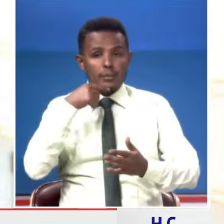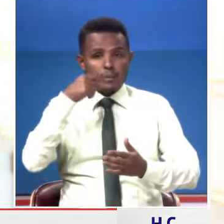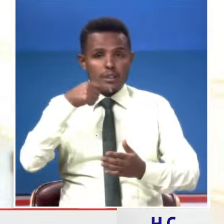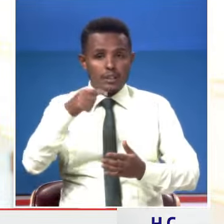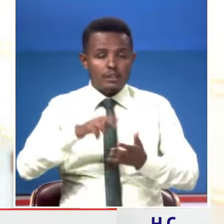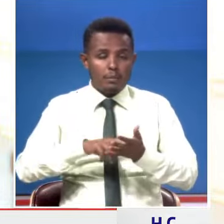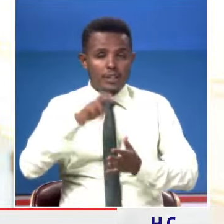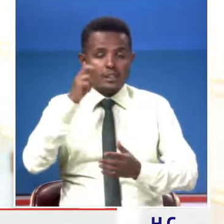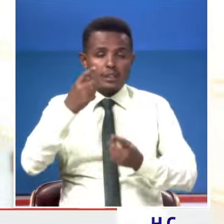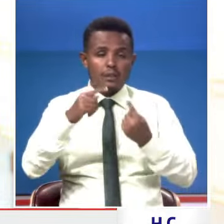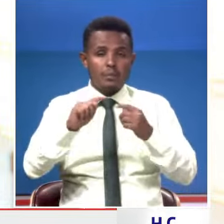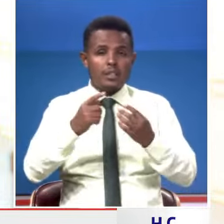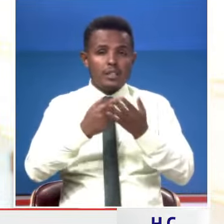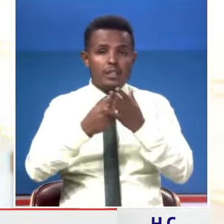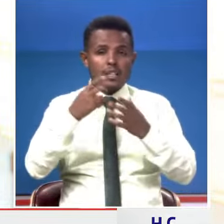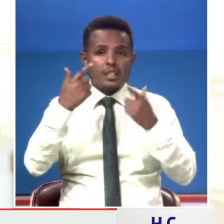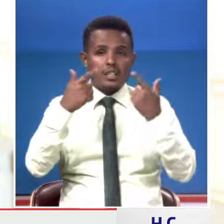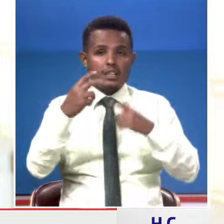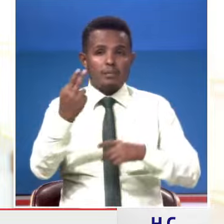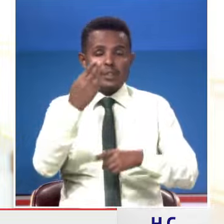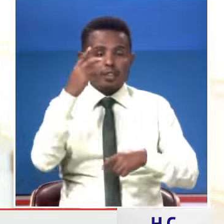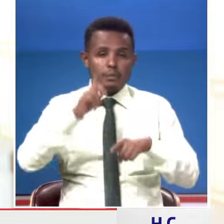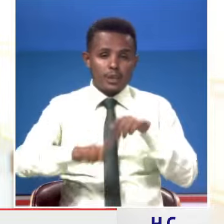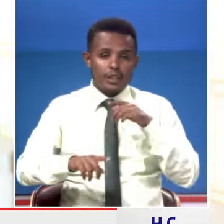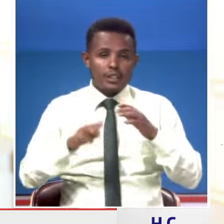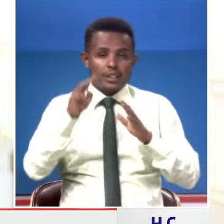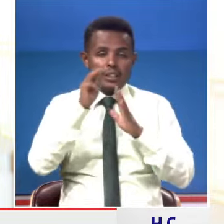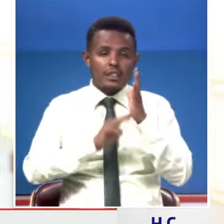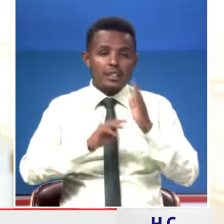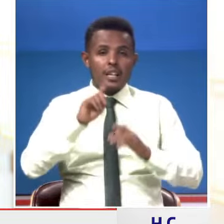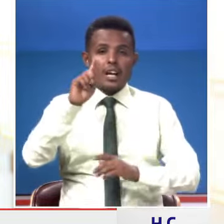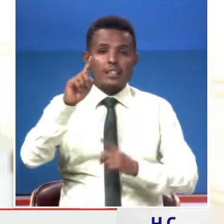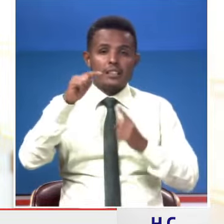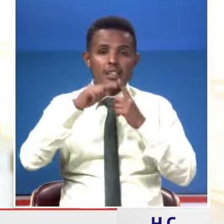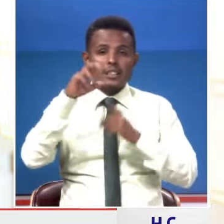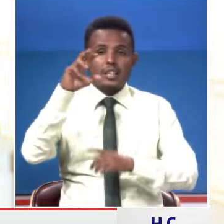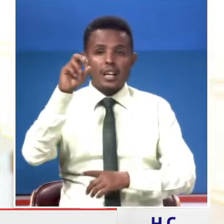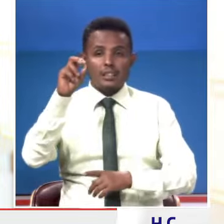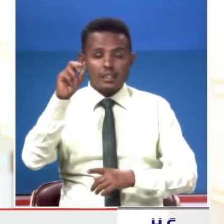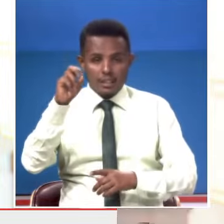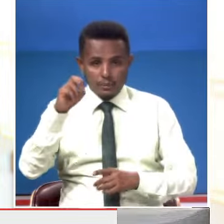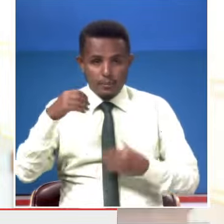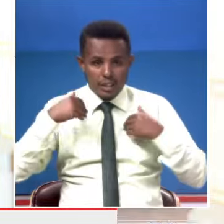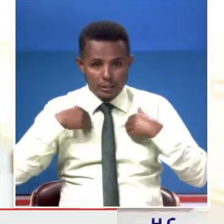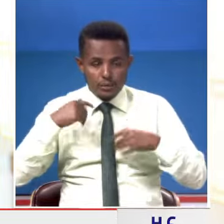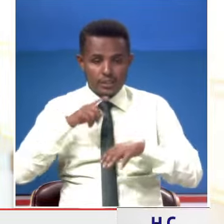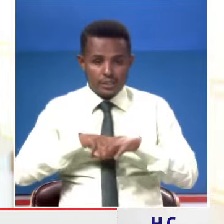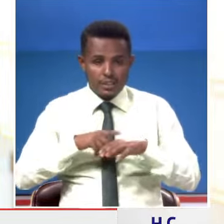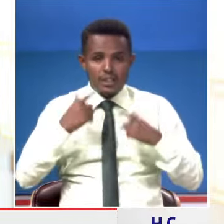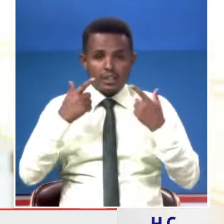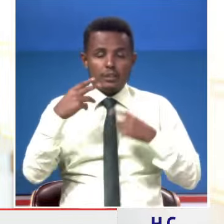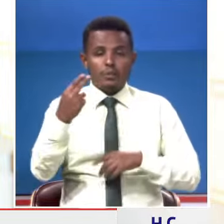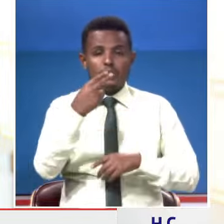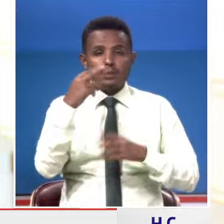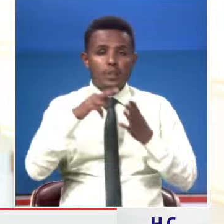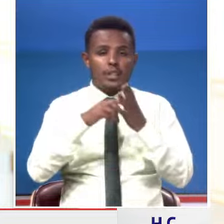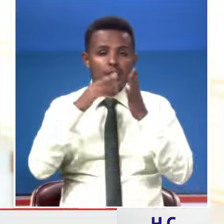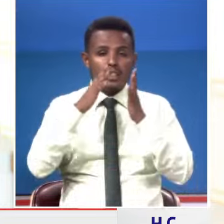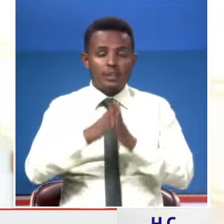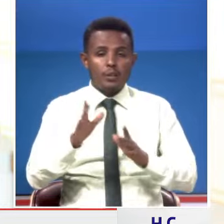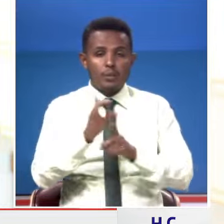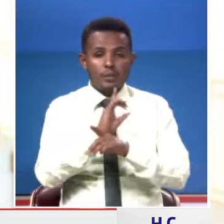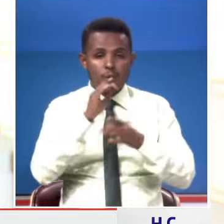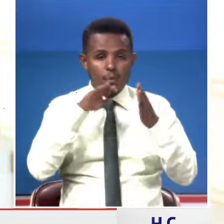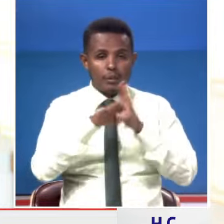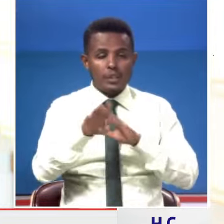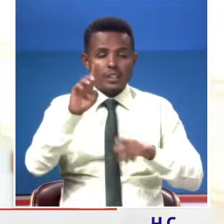ይሄን እድል መጠቀም ካልቻሉ ማለትም ከጥር 1 እስከ 30 ባለው ጊዜ እድሉን ተጠቅመው መጥተው ወደ ህጋዊ መስመር መግባት ባልቻሉት